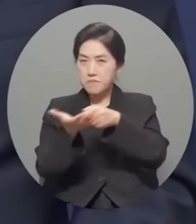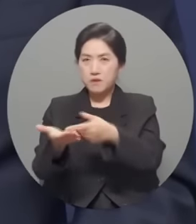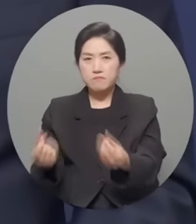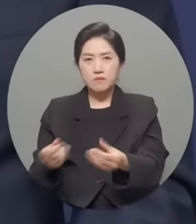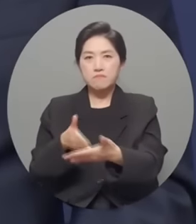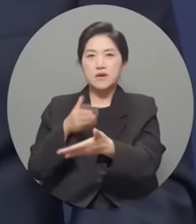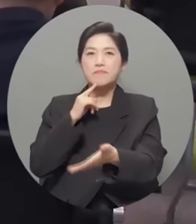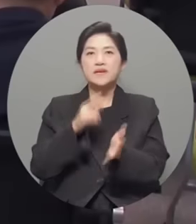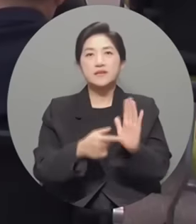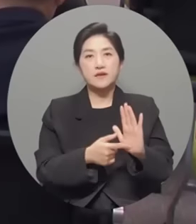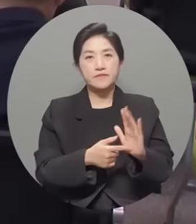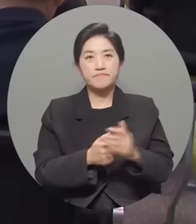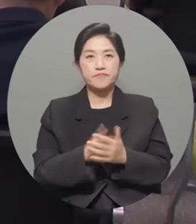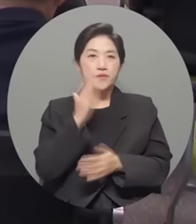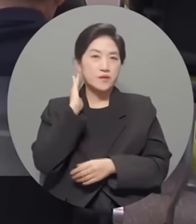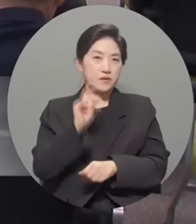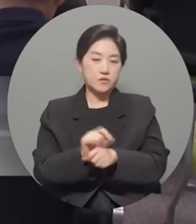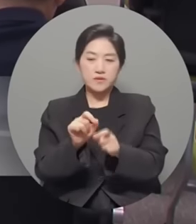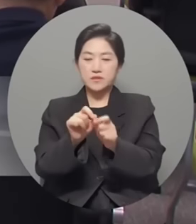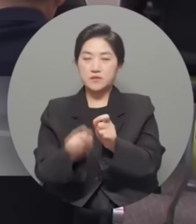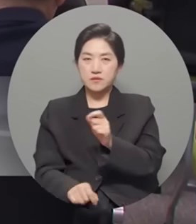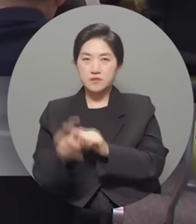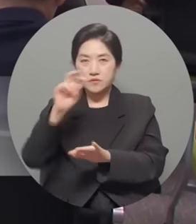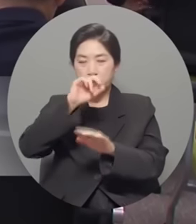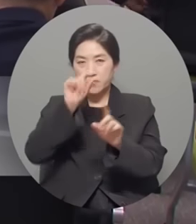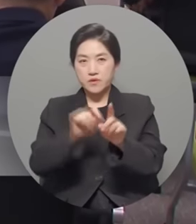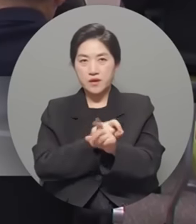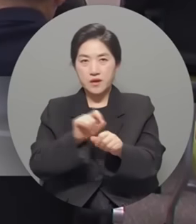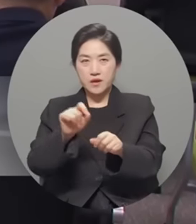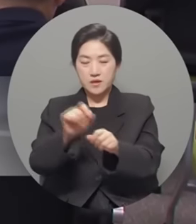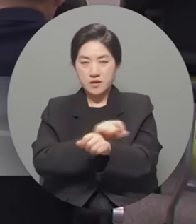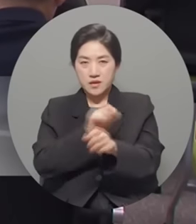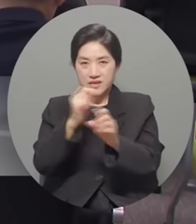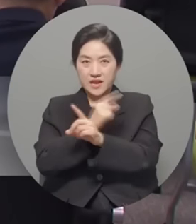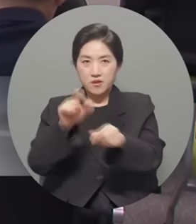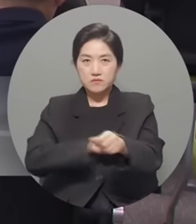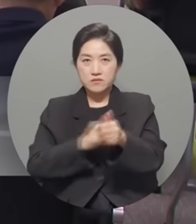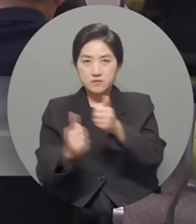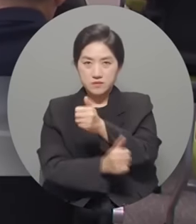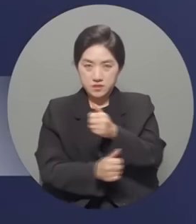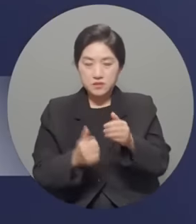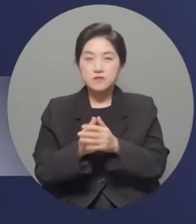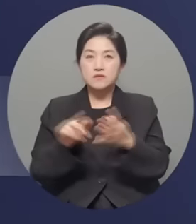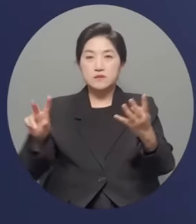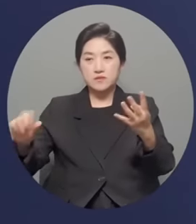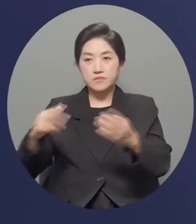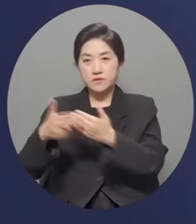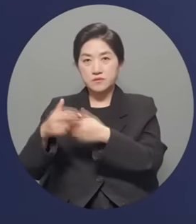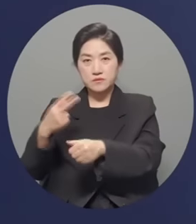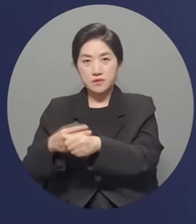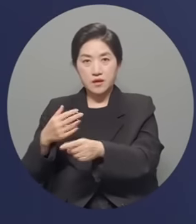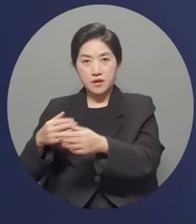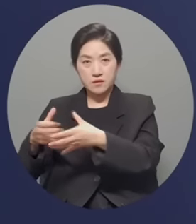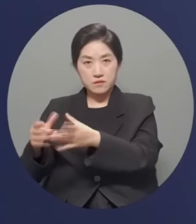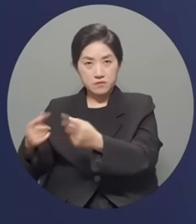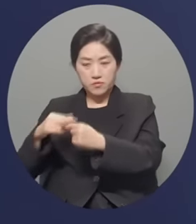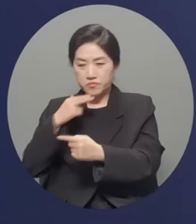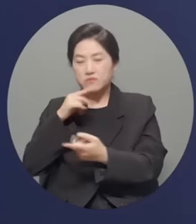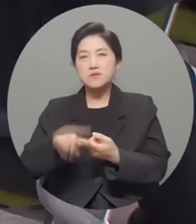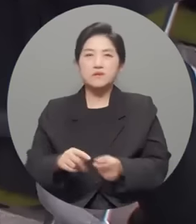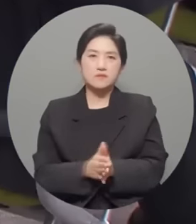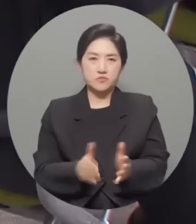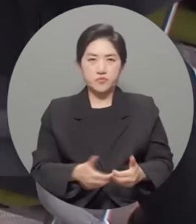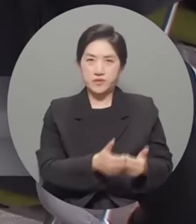공개했습니다. 대통령 직속의 의료개혁특위는 오는 25일 의사단체 참여 없이 그대로 출범하게 됐습니다.